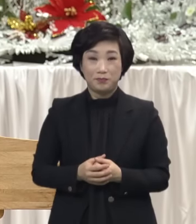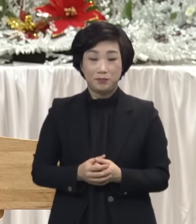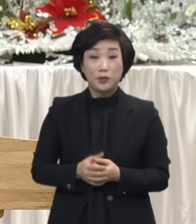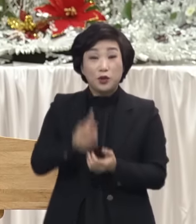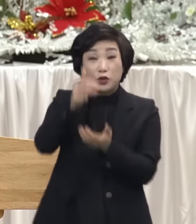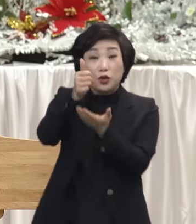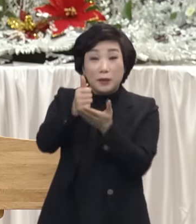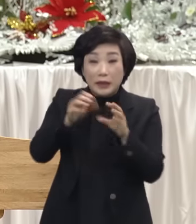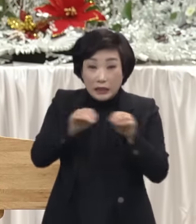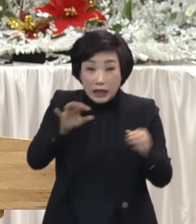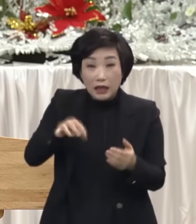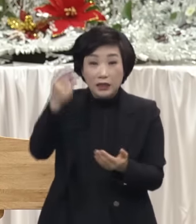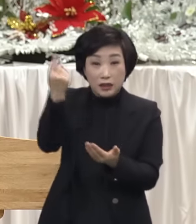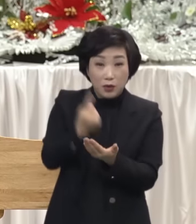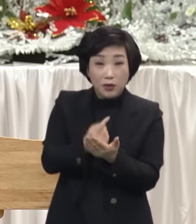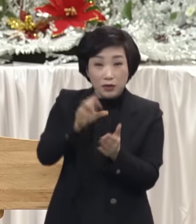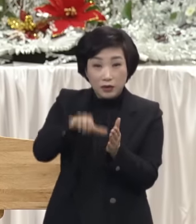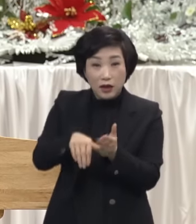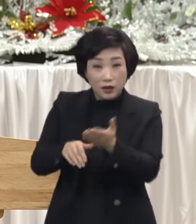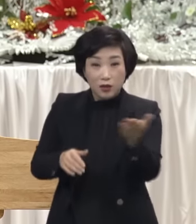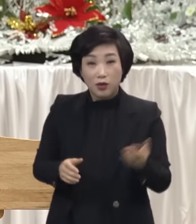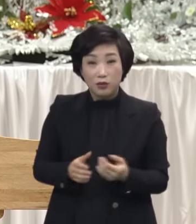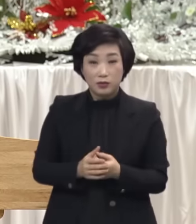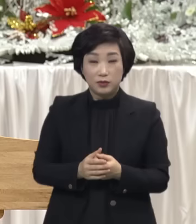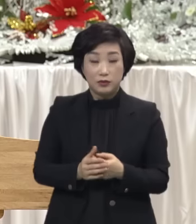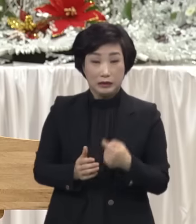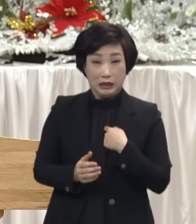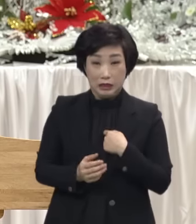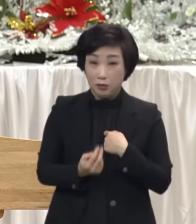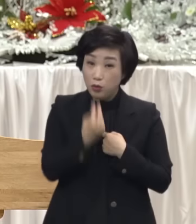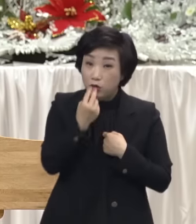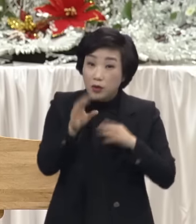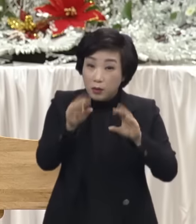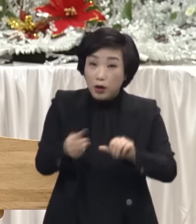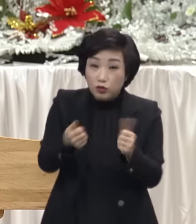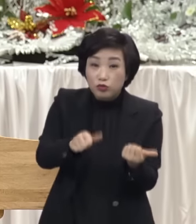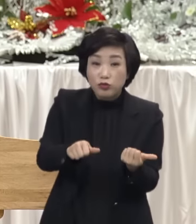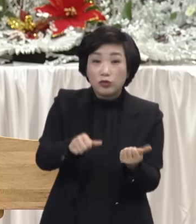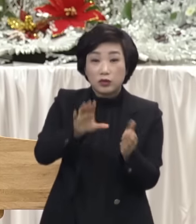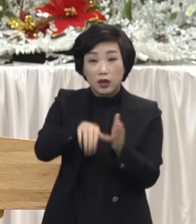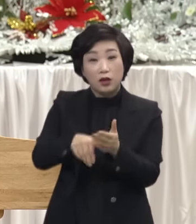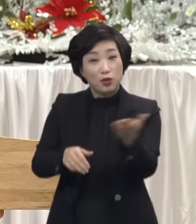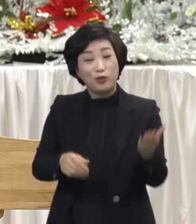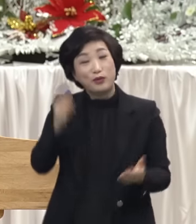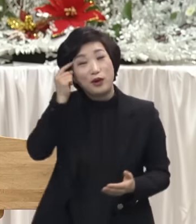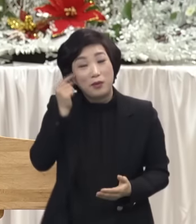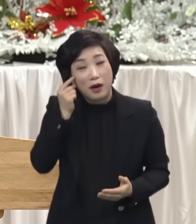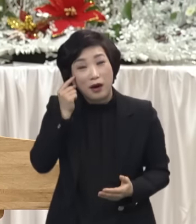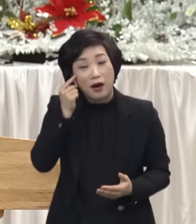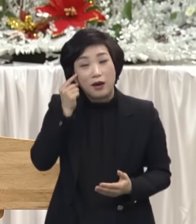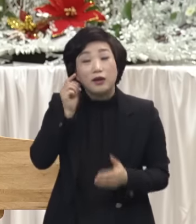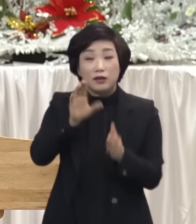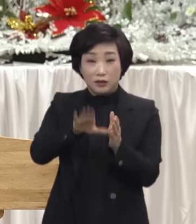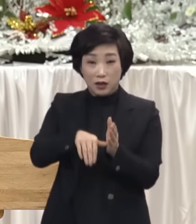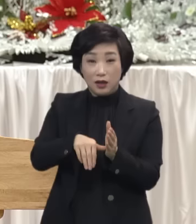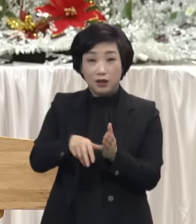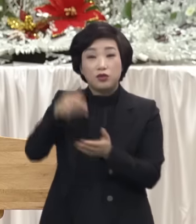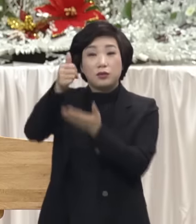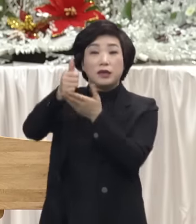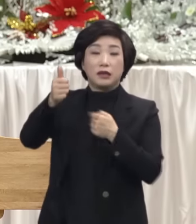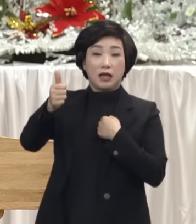주님이 이 땅에 재림 오시는 그날, 내 목숨이 끝나는 그날, 그날은 주님이